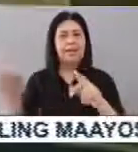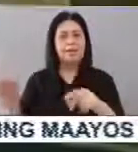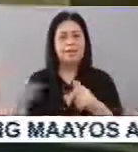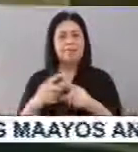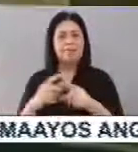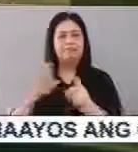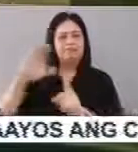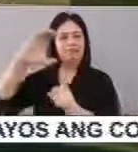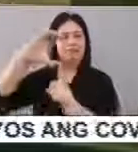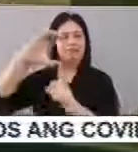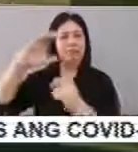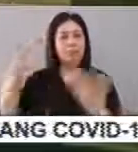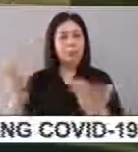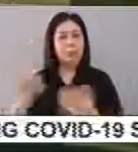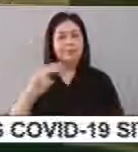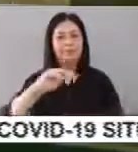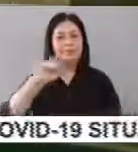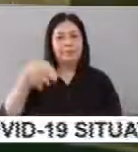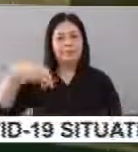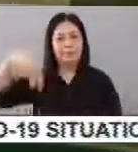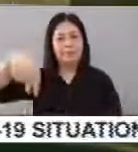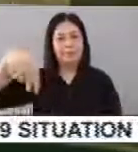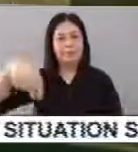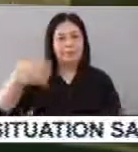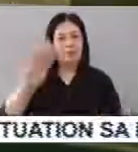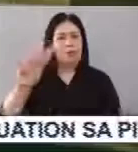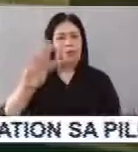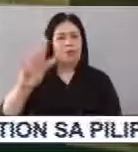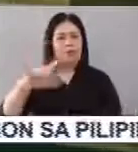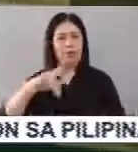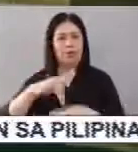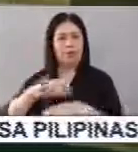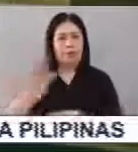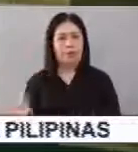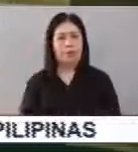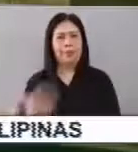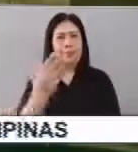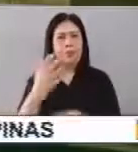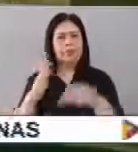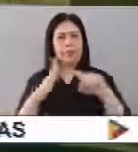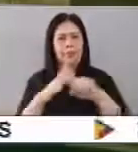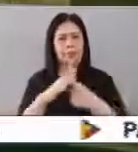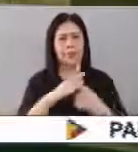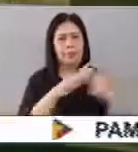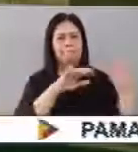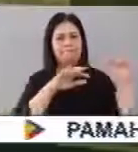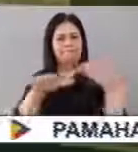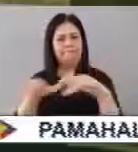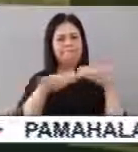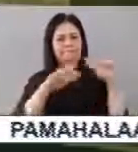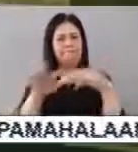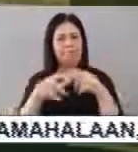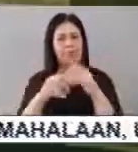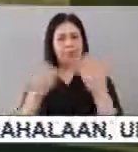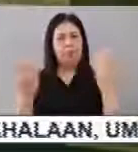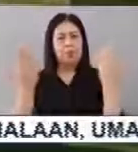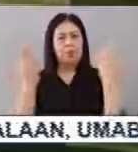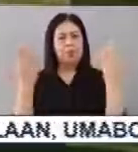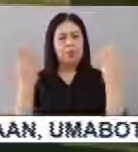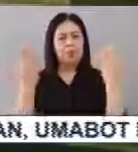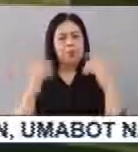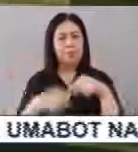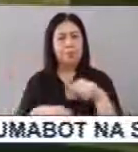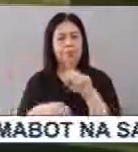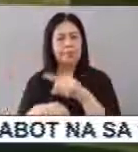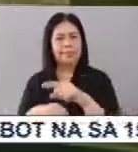ng seguridad. Para sa mga kababayan natin na Muslim, hindi hadla ang pandemya o sama ng panahon upang gunitain ang isa sa banal